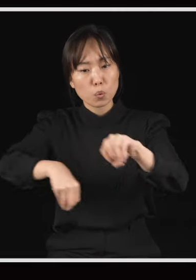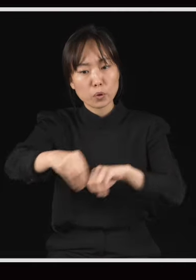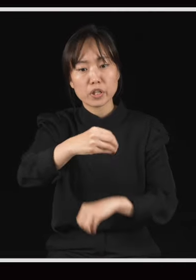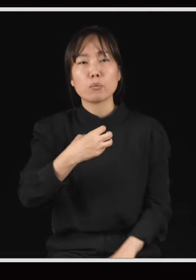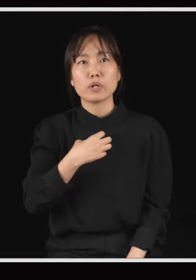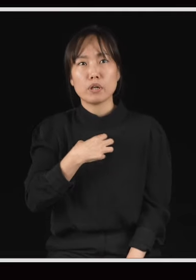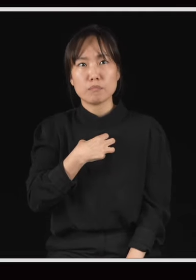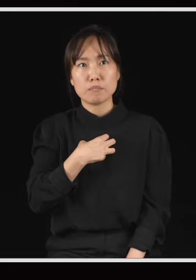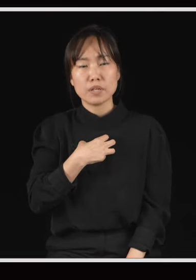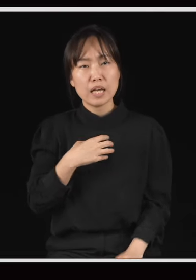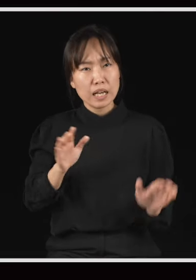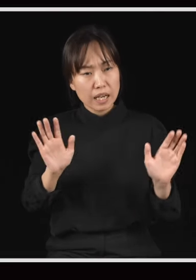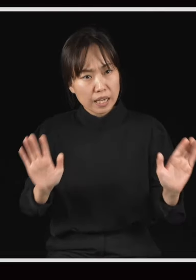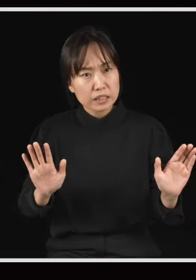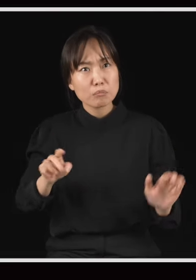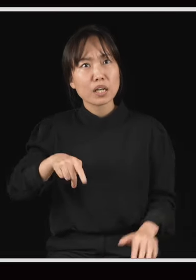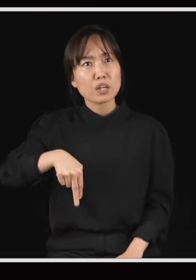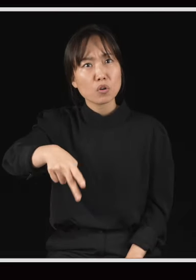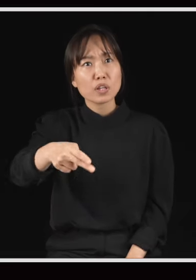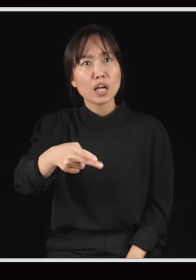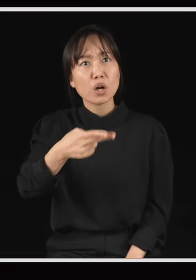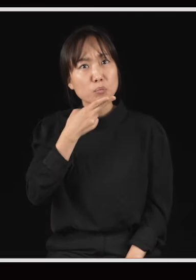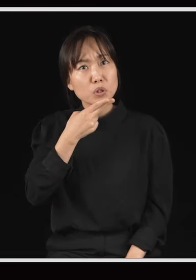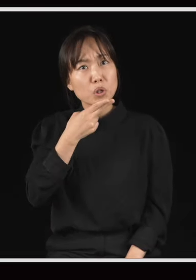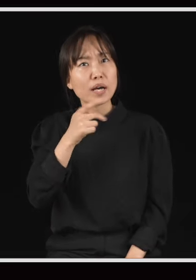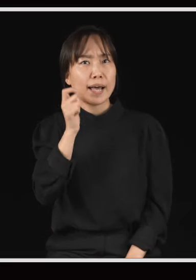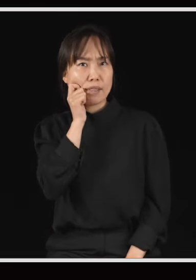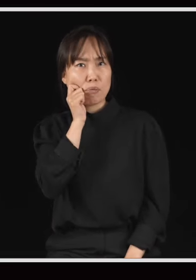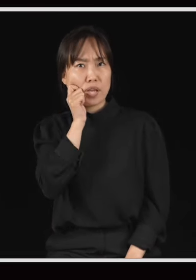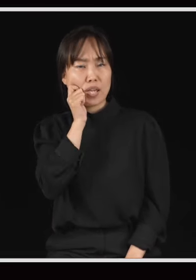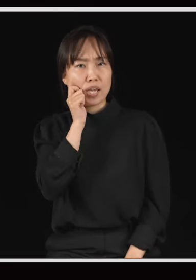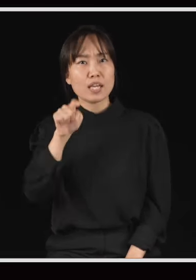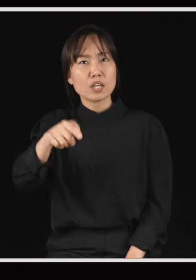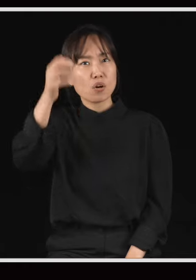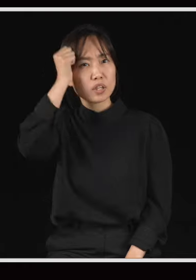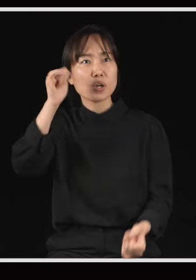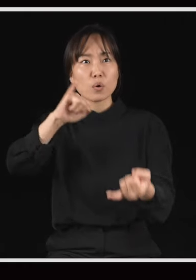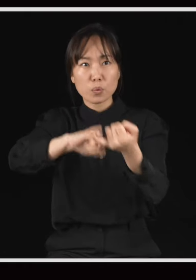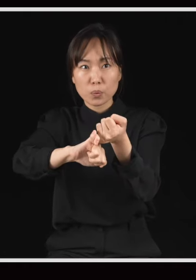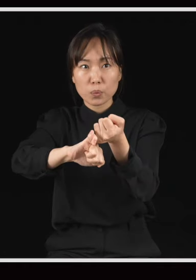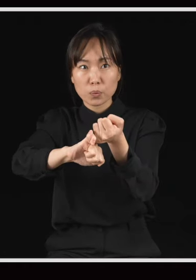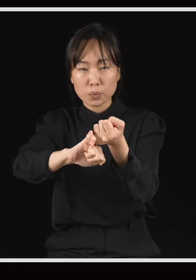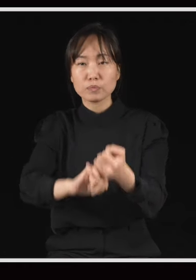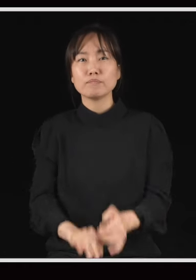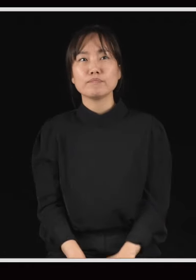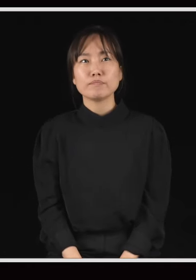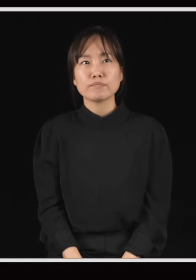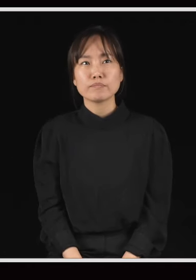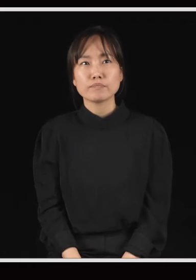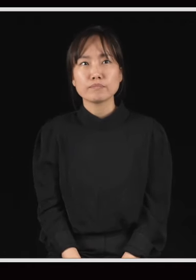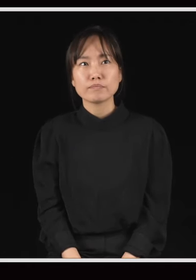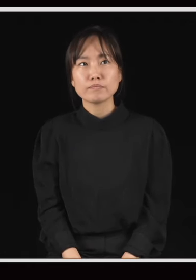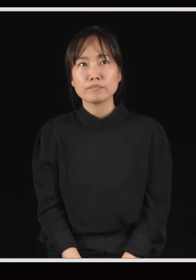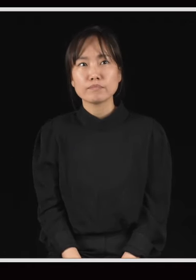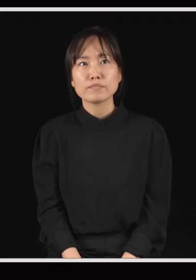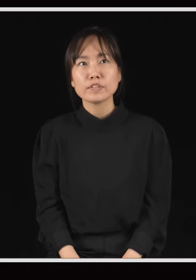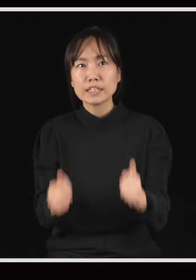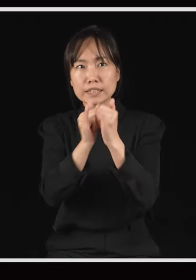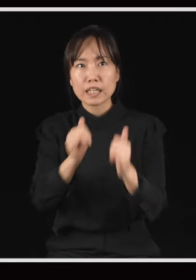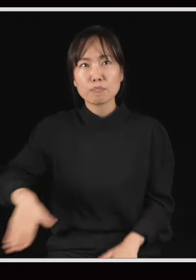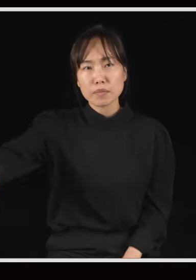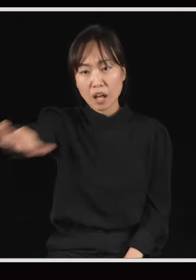될 수 있어요. 하지만 걷지도 않으면 안 돼요. 그래서 그 개념을 아셔야 되고, 보통은